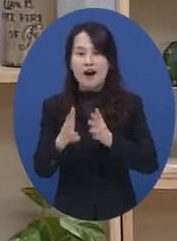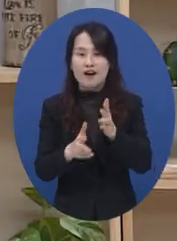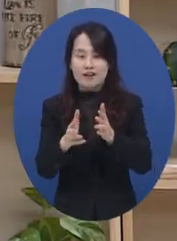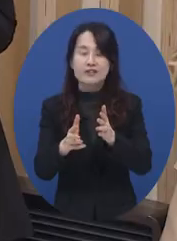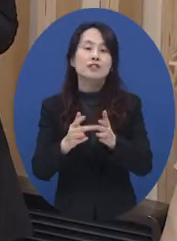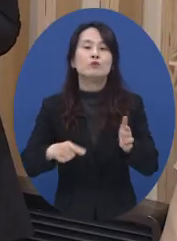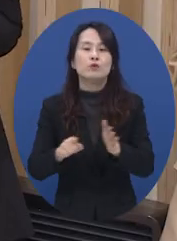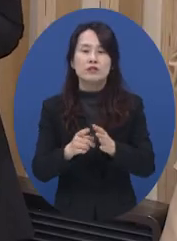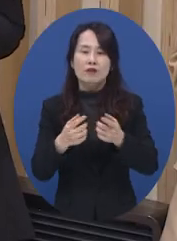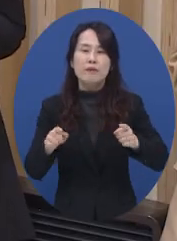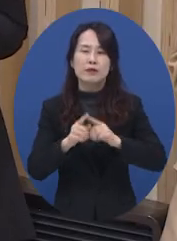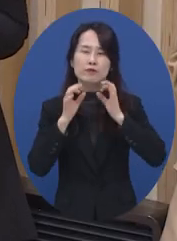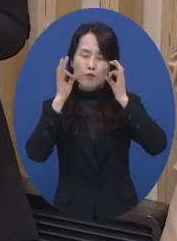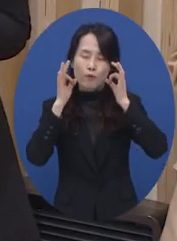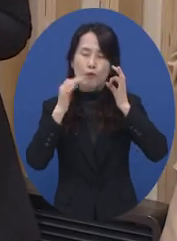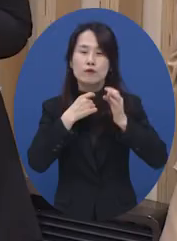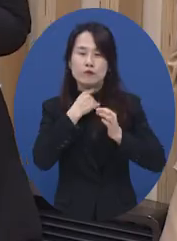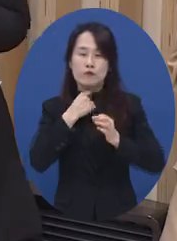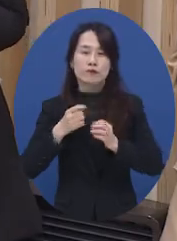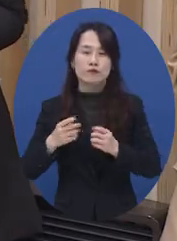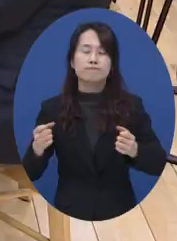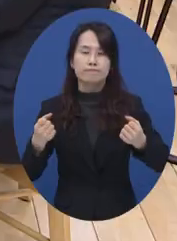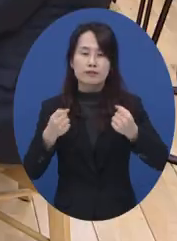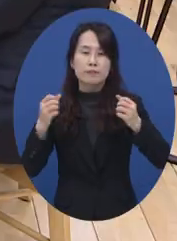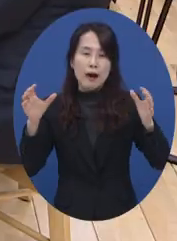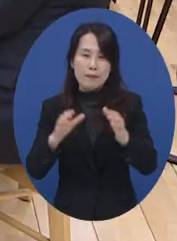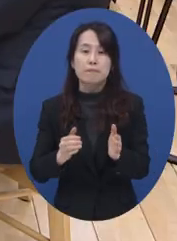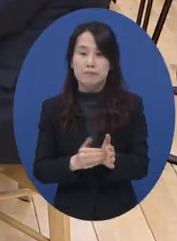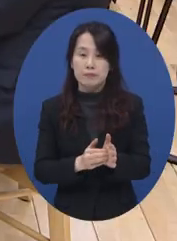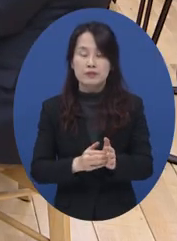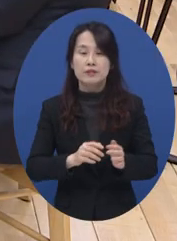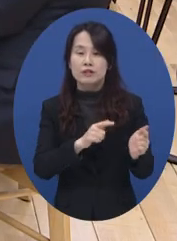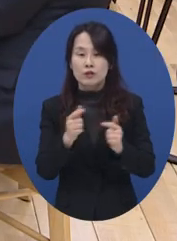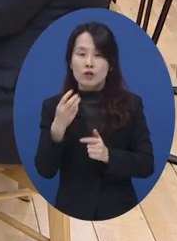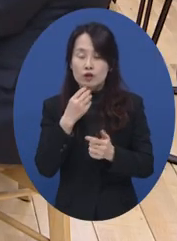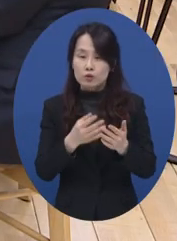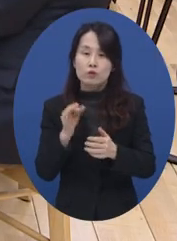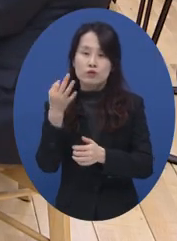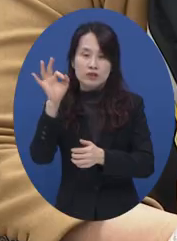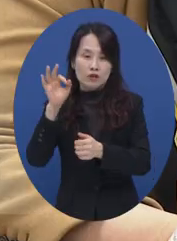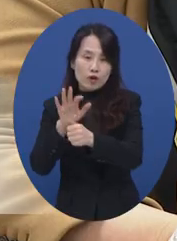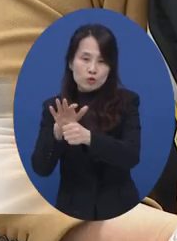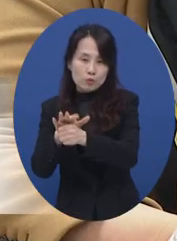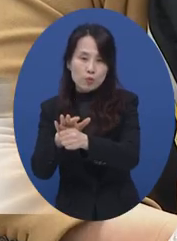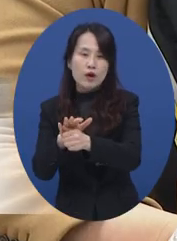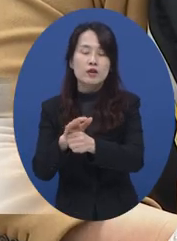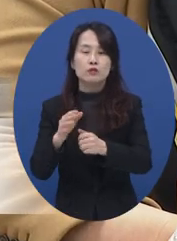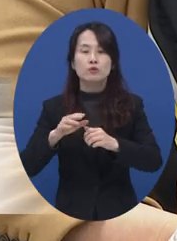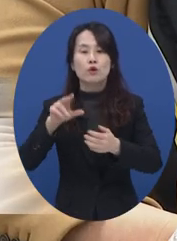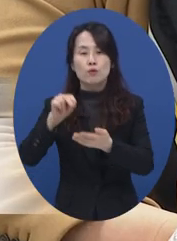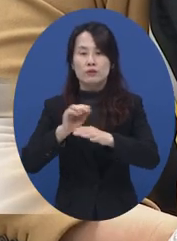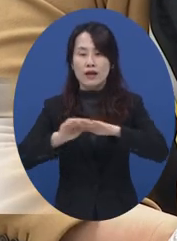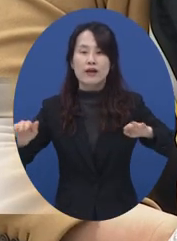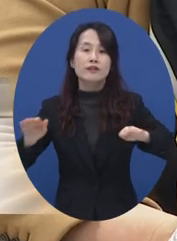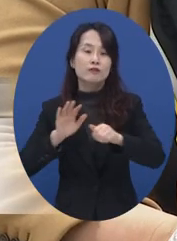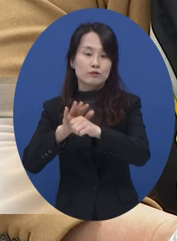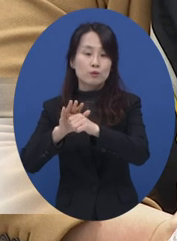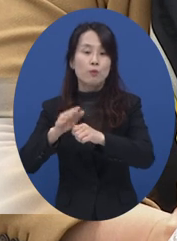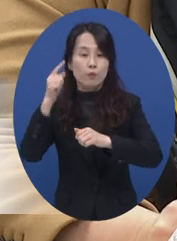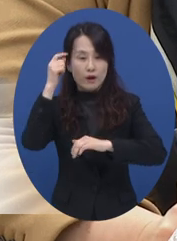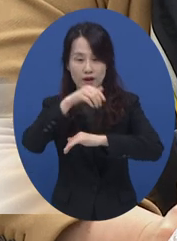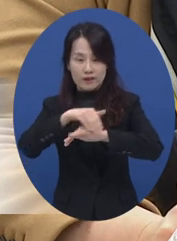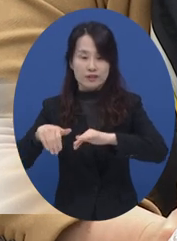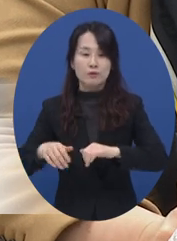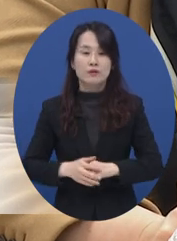했습니다. 경기도는 여러 인허가를 지원하는 등 애로사항 해결에 적극 나섭니다. 기업 활동에서는 시간이 매우 중요한